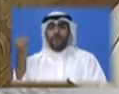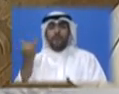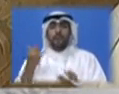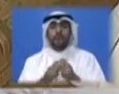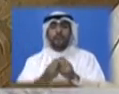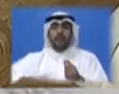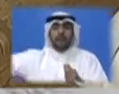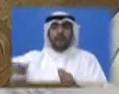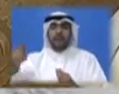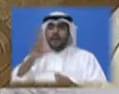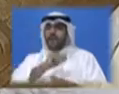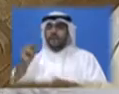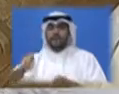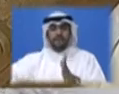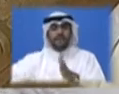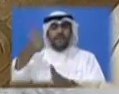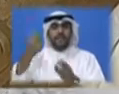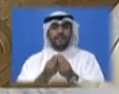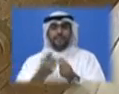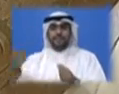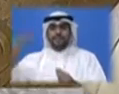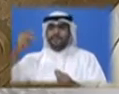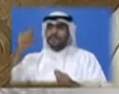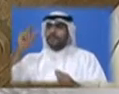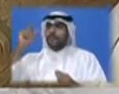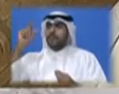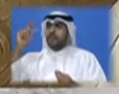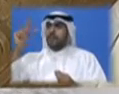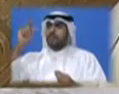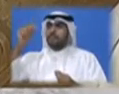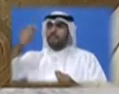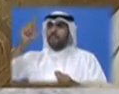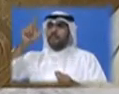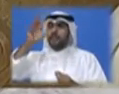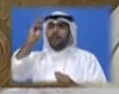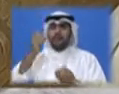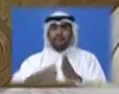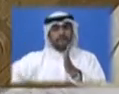يعني حصول أخونا عبد الله المزين على الميدالية الذهبية، وأيضا حصول